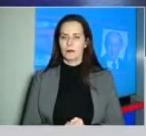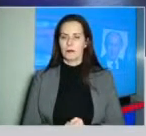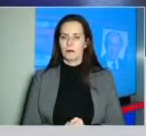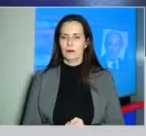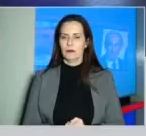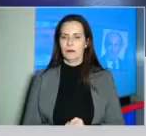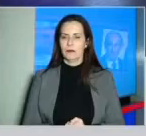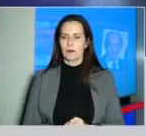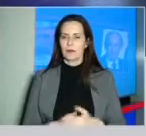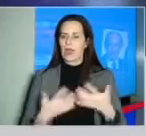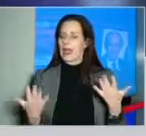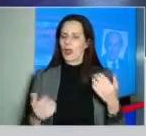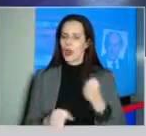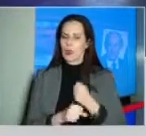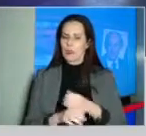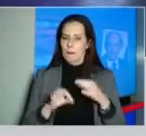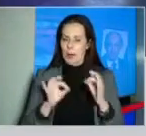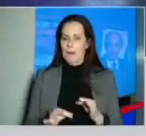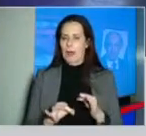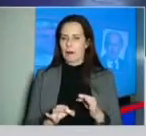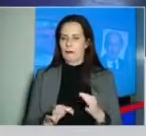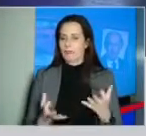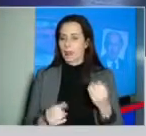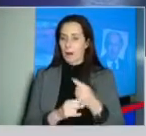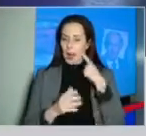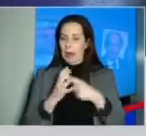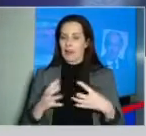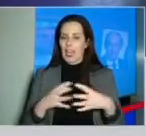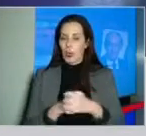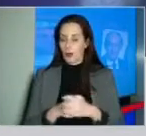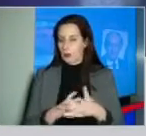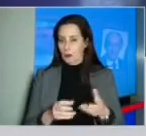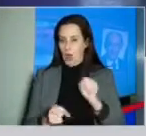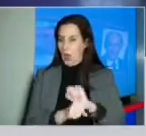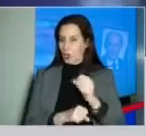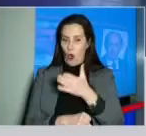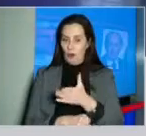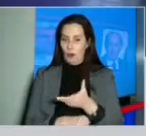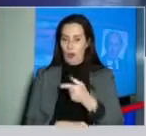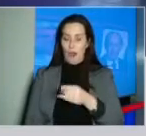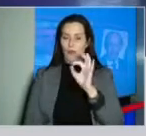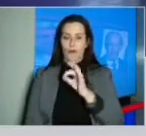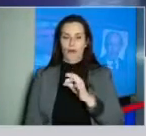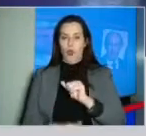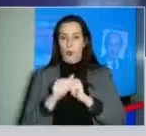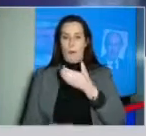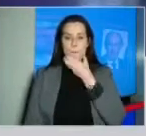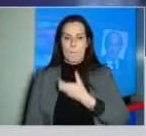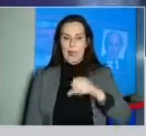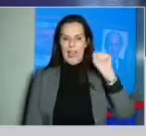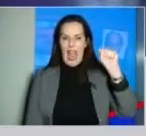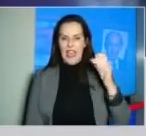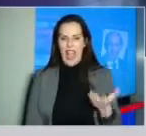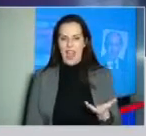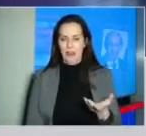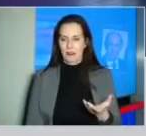כל איך משווקים באמת את הייחוד הזה מול הטענות כלפיכם, תלמידי הרב כהנא? אני לא מצליח להבין.